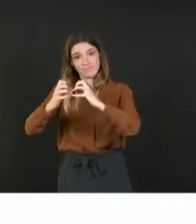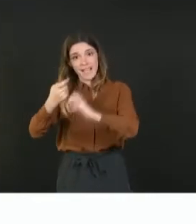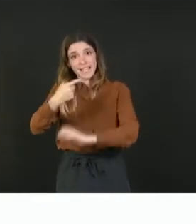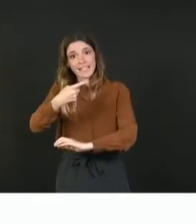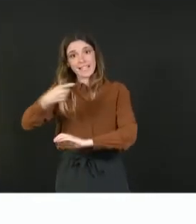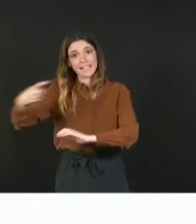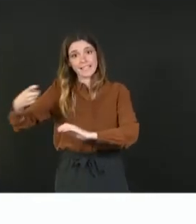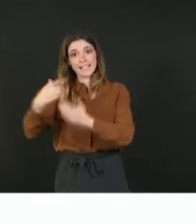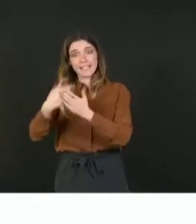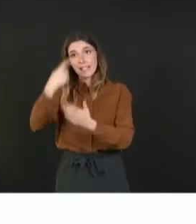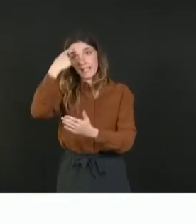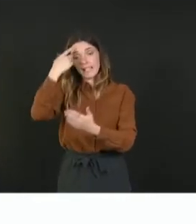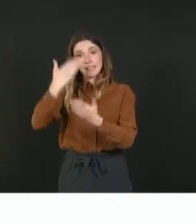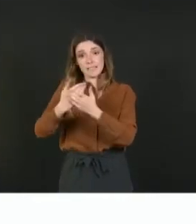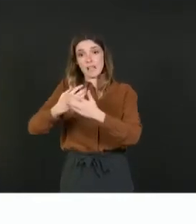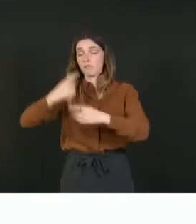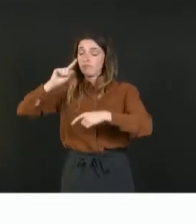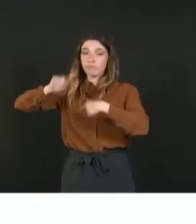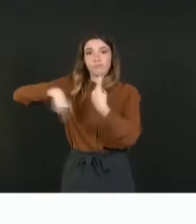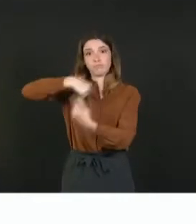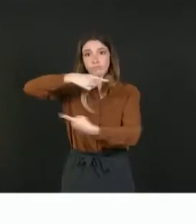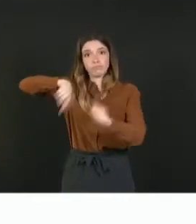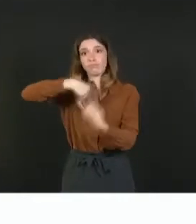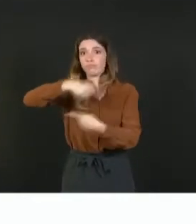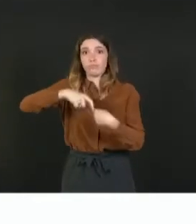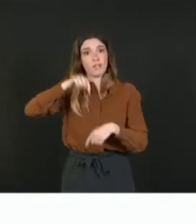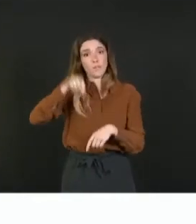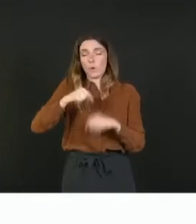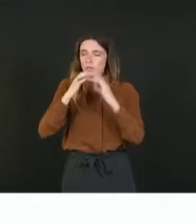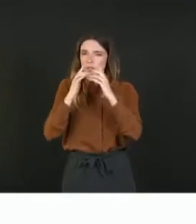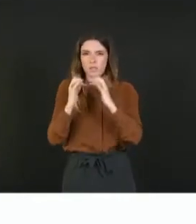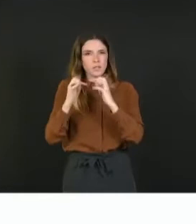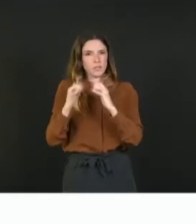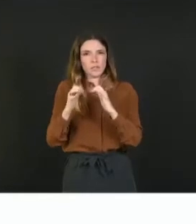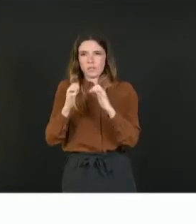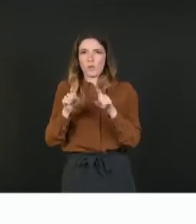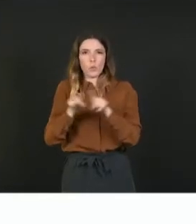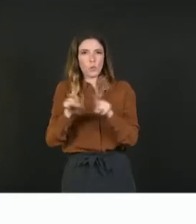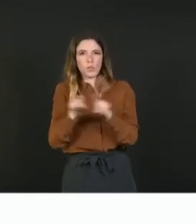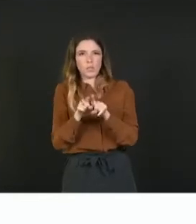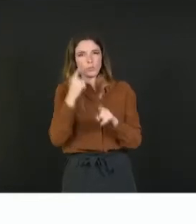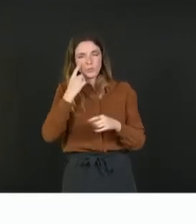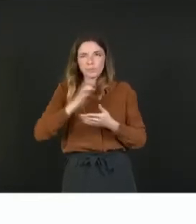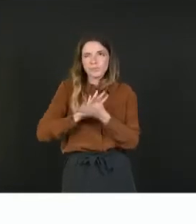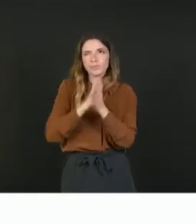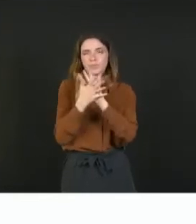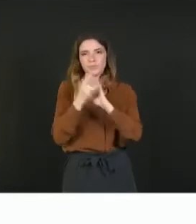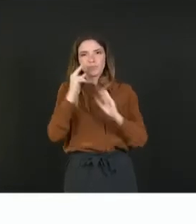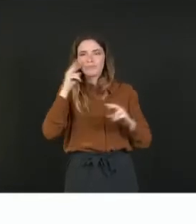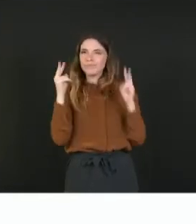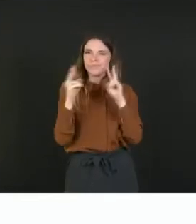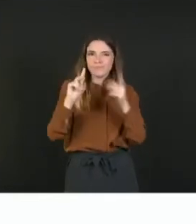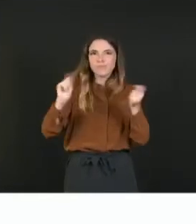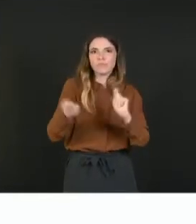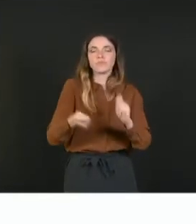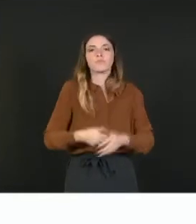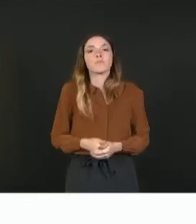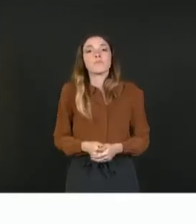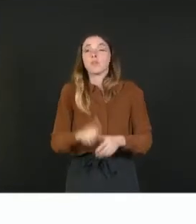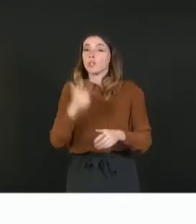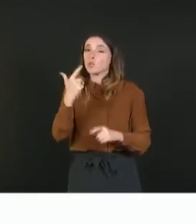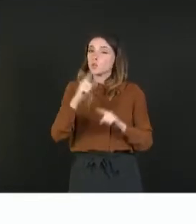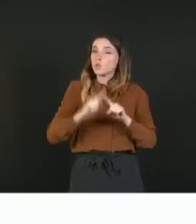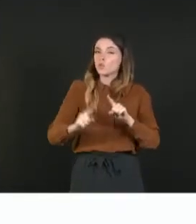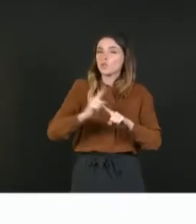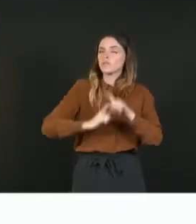Elle se renouvelle, celle-là, et elle est abondante, donc il faut savoir l'utiliser. Je voudrais juste dire deux petites choses qui rebondissent sur la